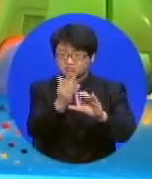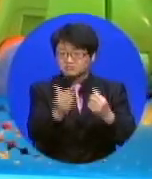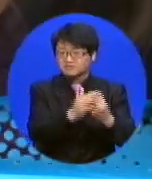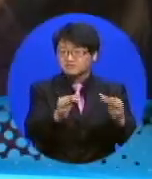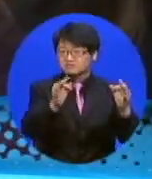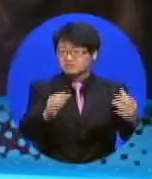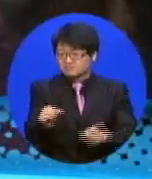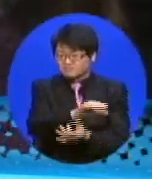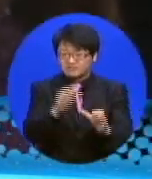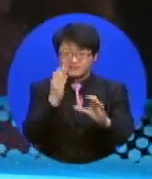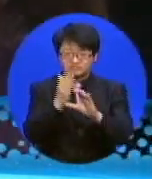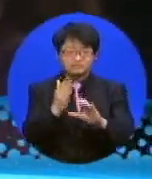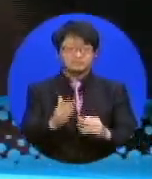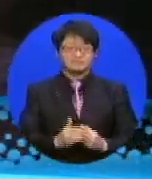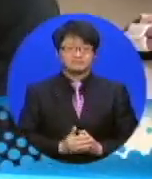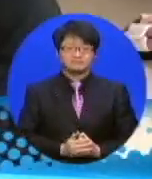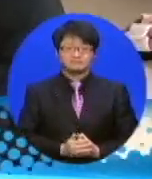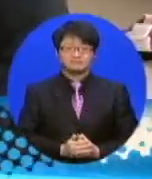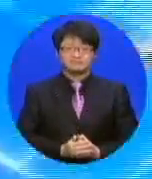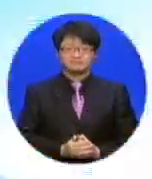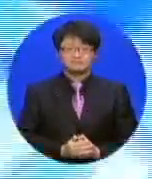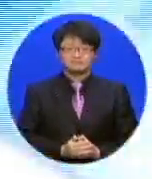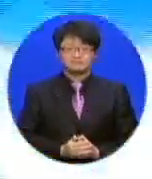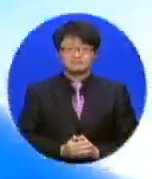당분간 논란이 계속될 것으로 보입니다.